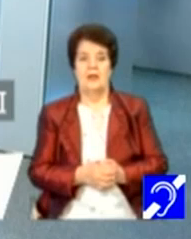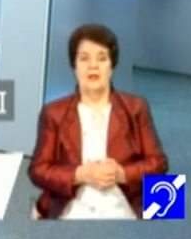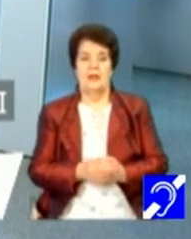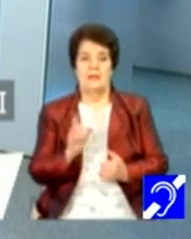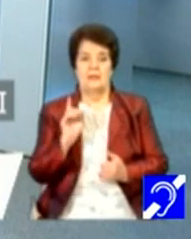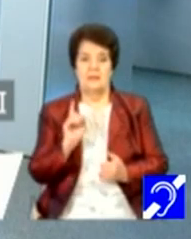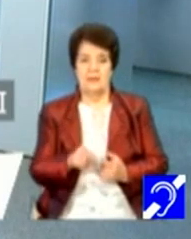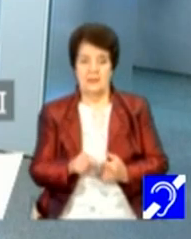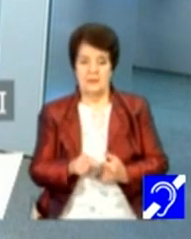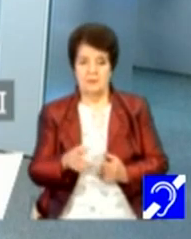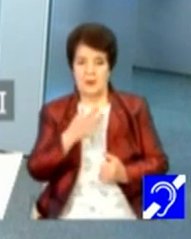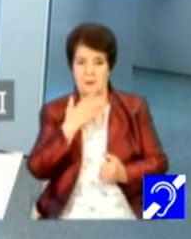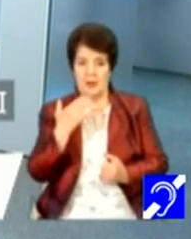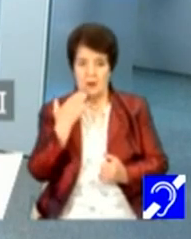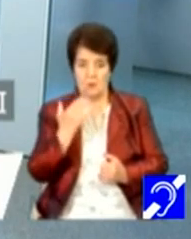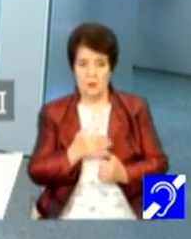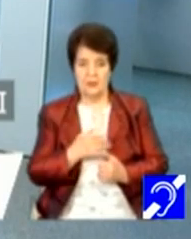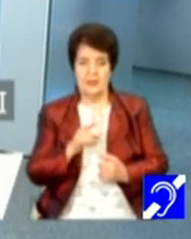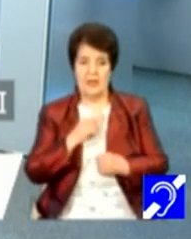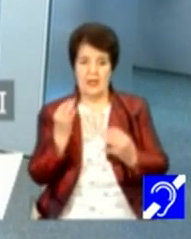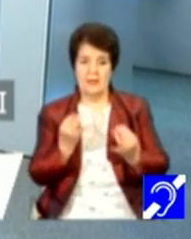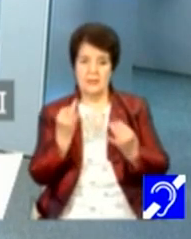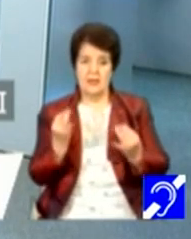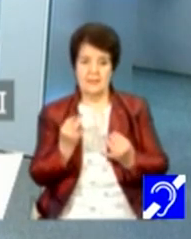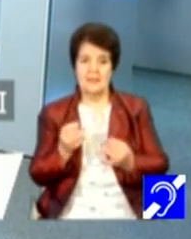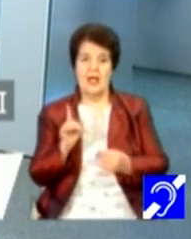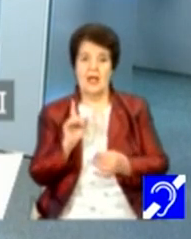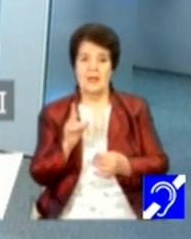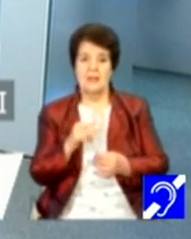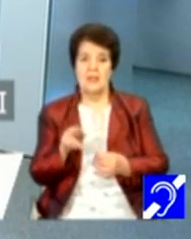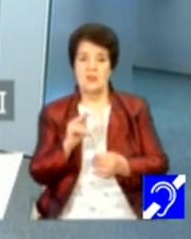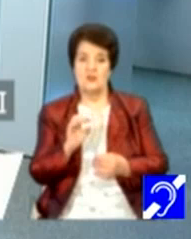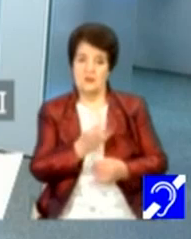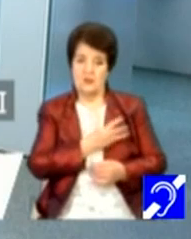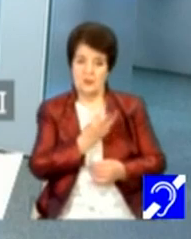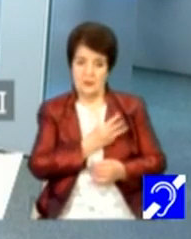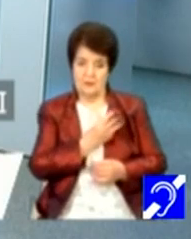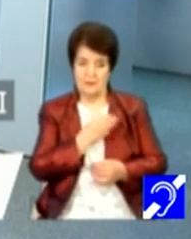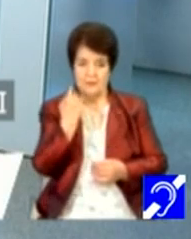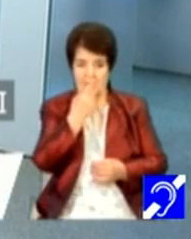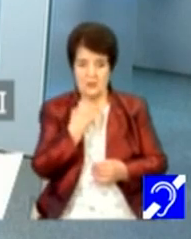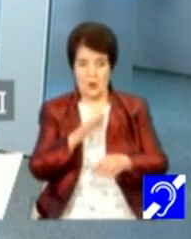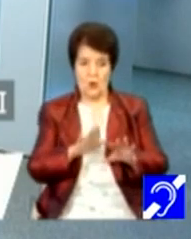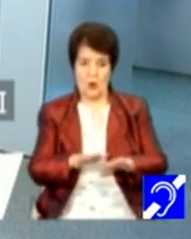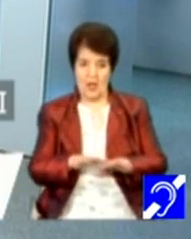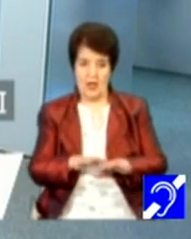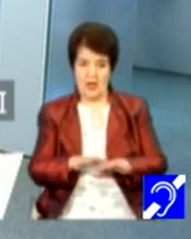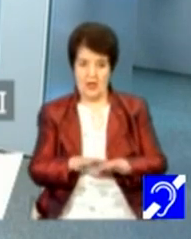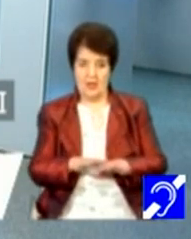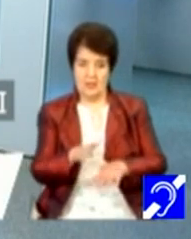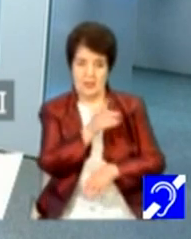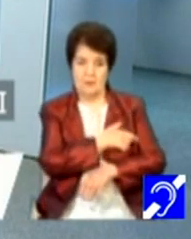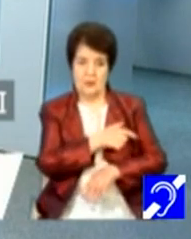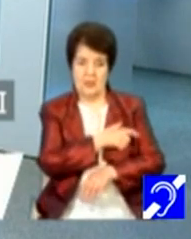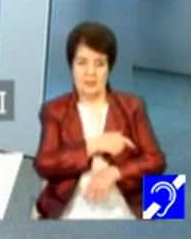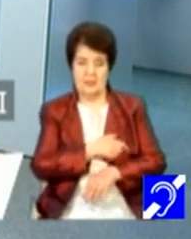despre, cu atât mai mult ne-a interesa, de ce vă doriți un loc de deputat